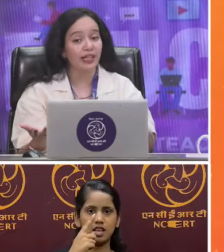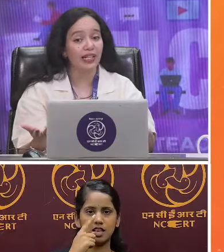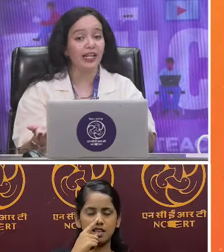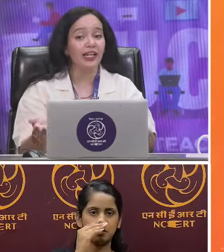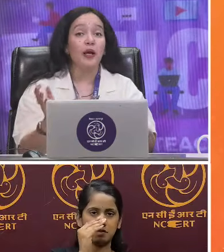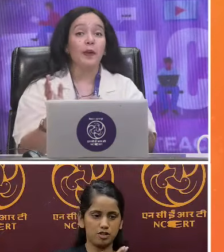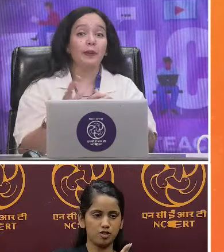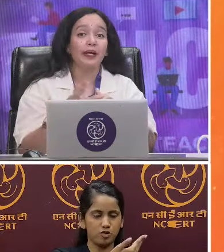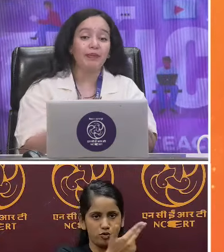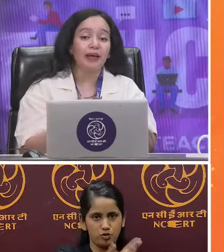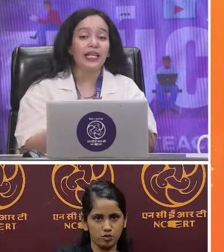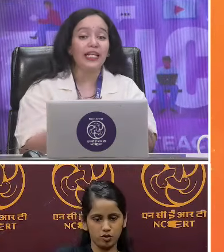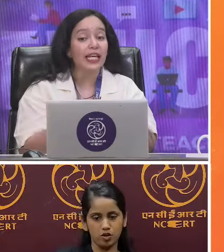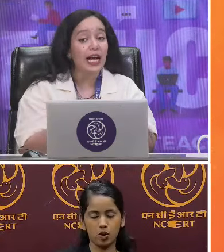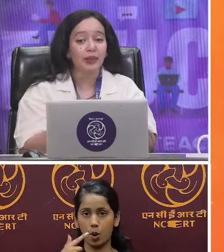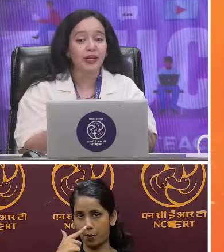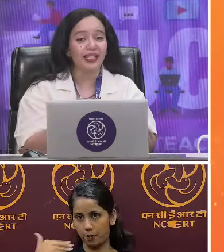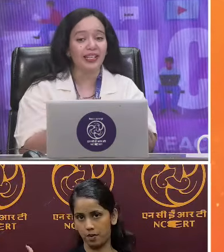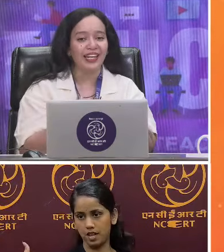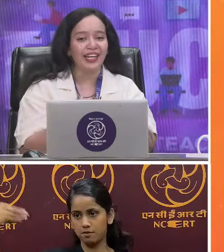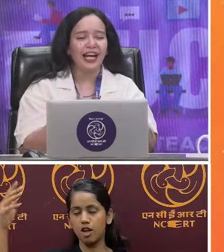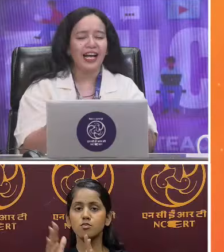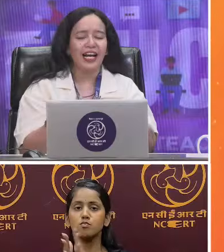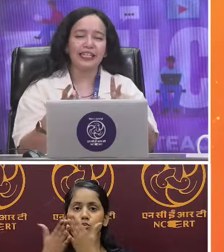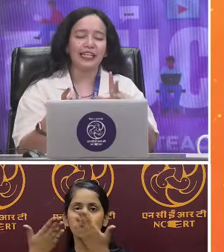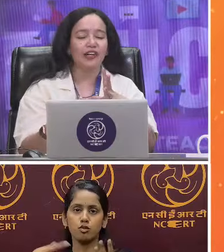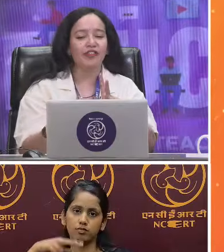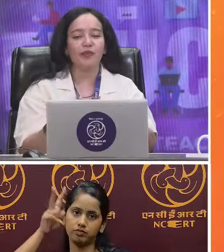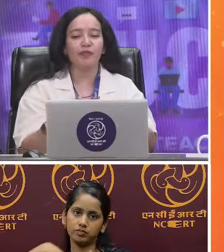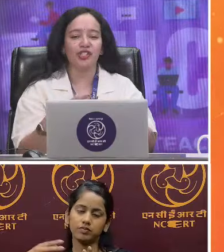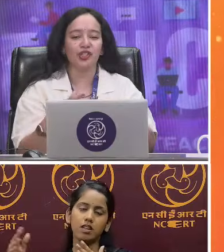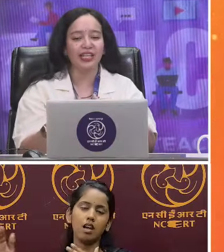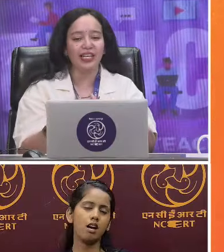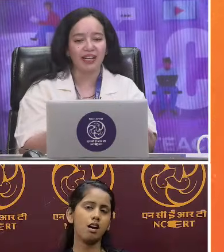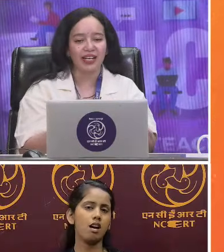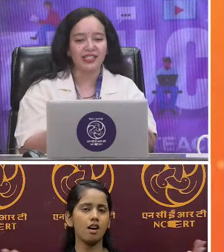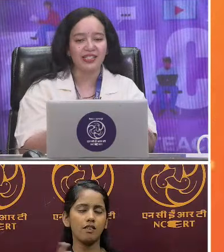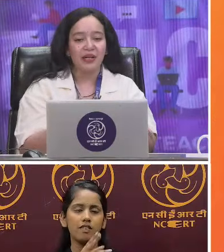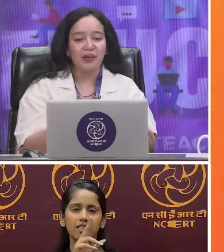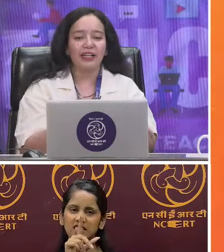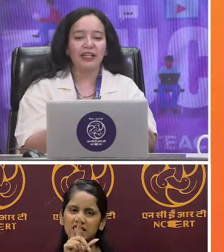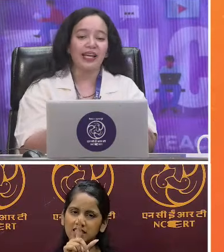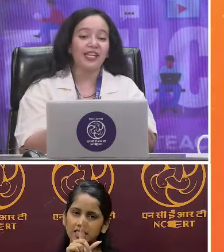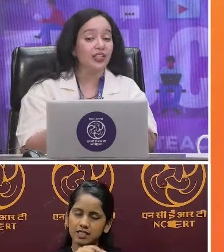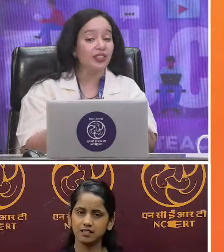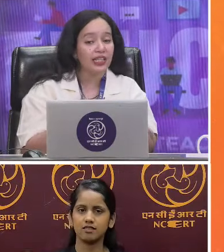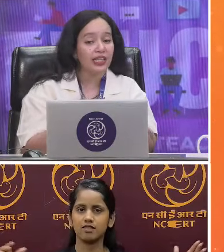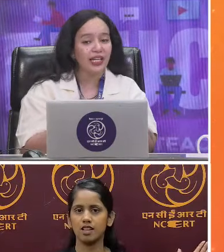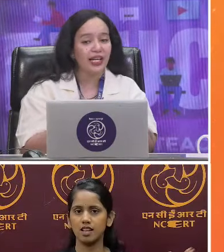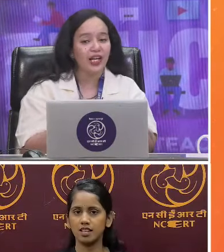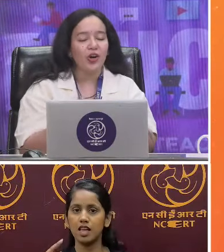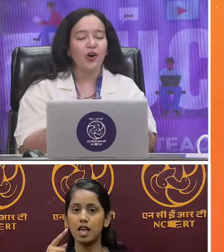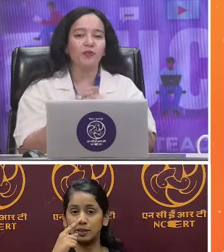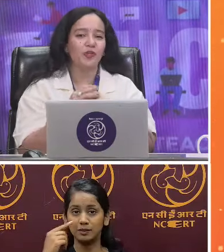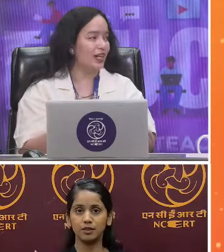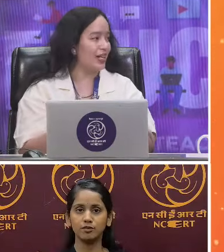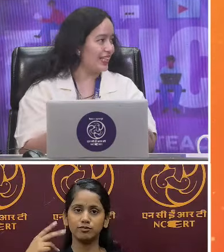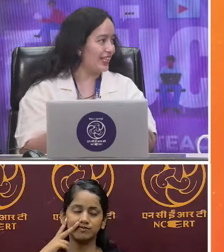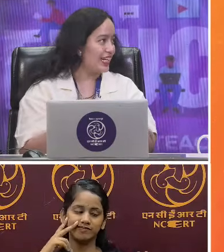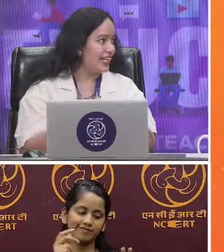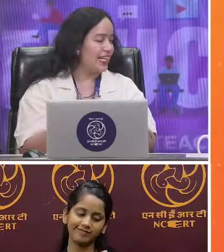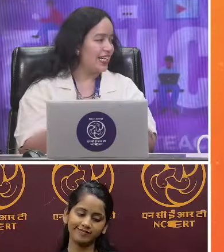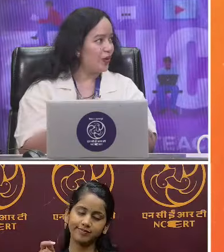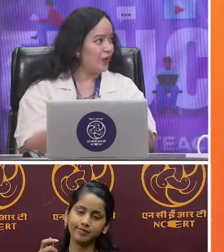बना रही है, बड़ी बहन किताब पढ़ रही है. हल्की हवा, पक्षियों की आवाज, बड़ी बहन चित्र देखती है और मुस्कुराती